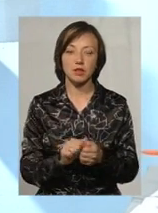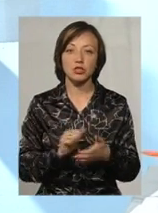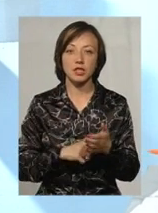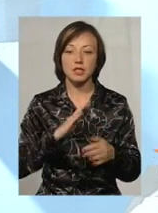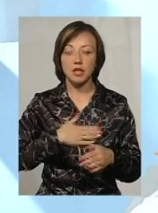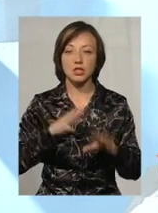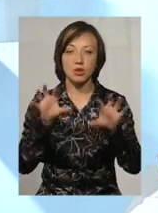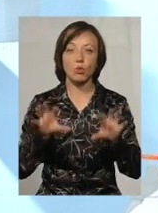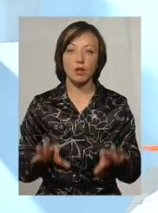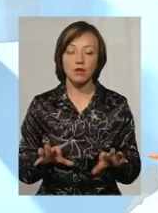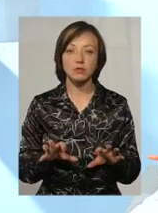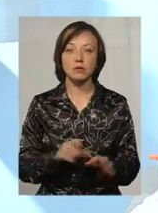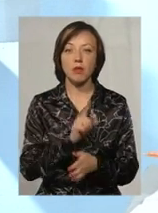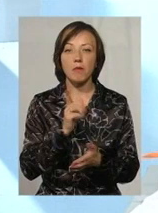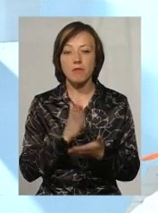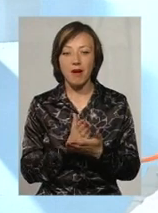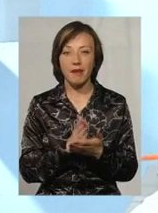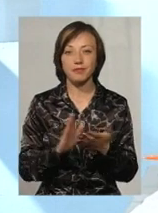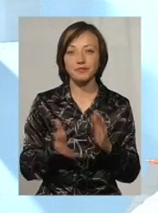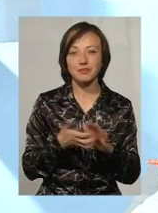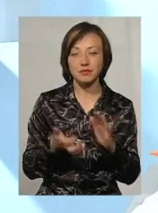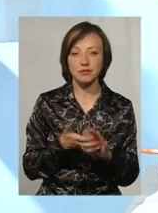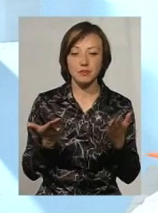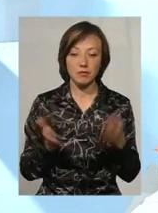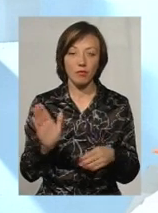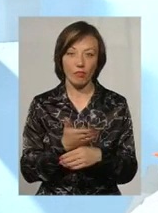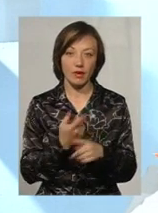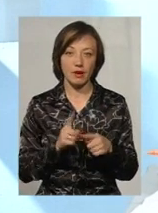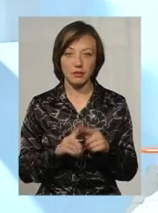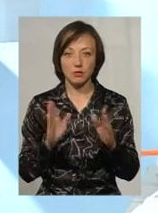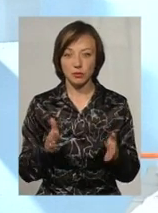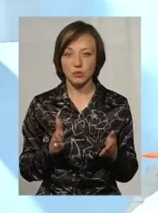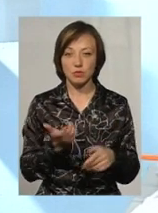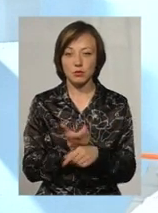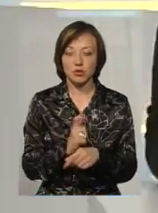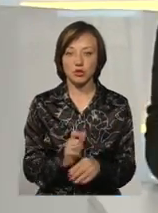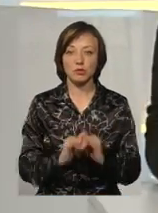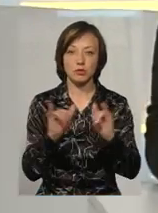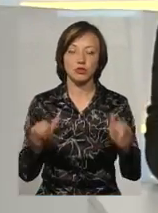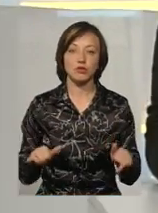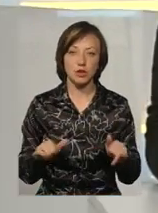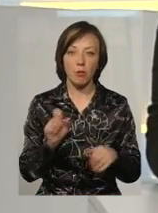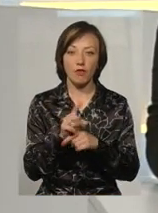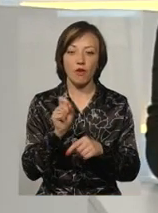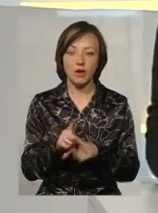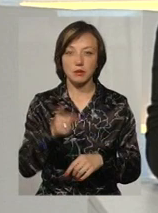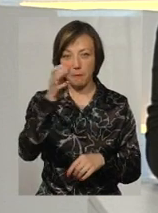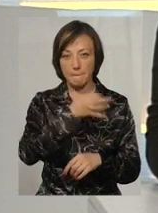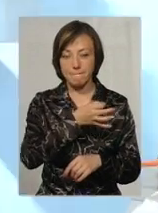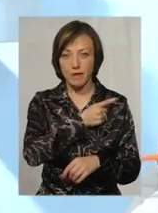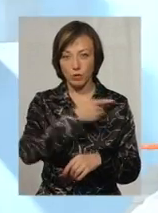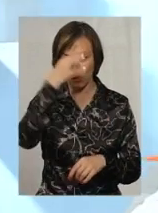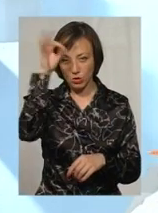наше законодавство має підводні камні. Якщо їх усунути, а це буде мотивувати збільшувати в будь-якому випадку повноваження